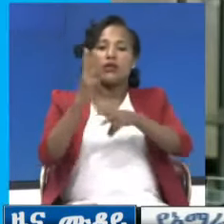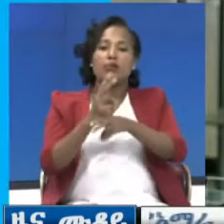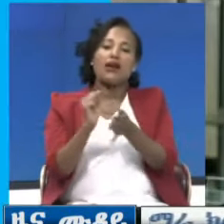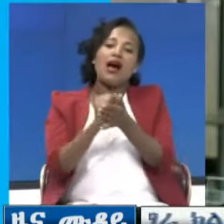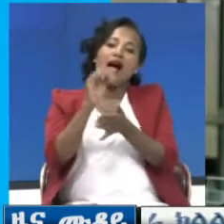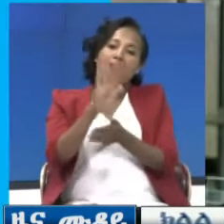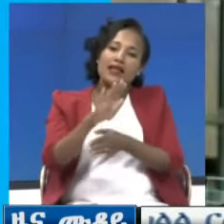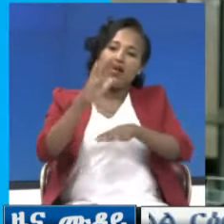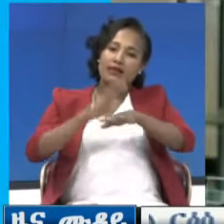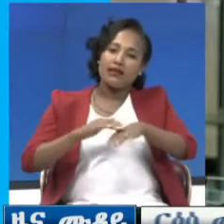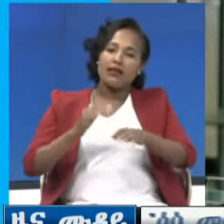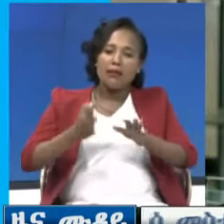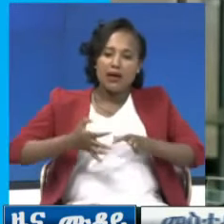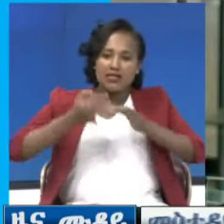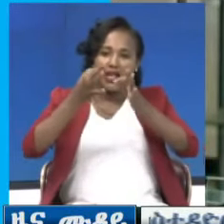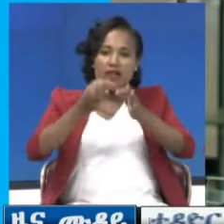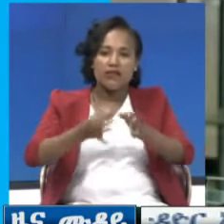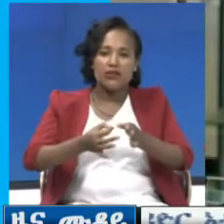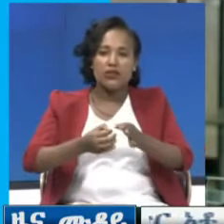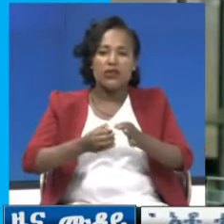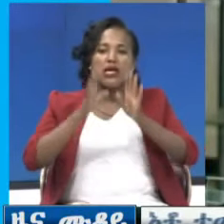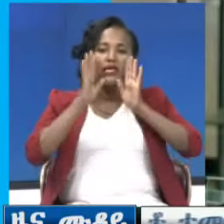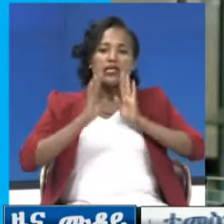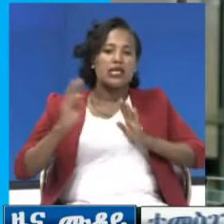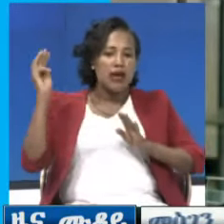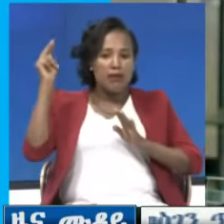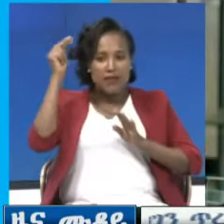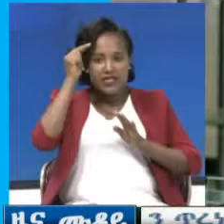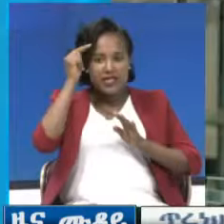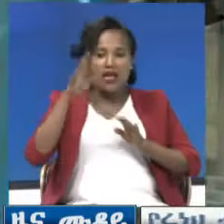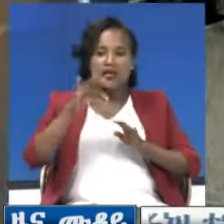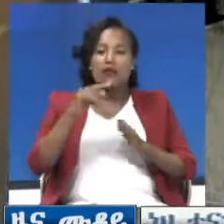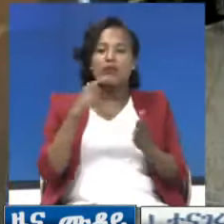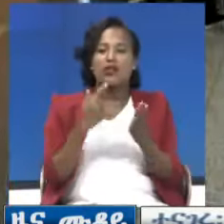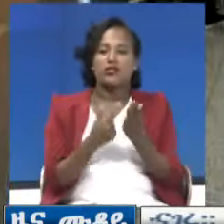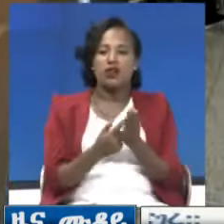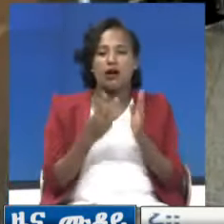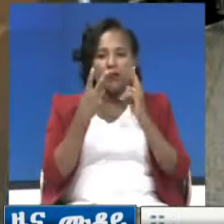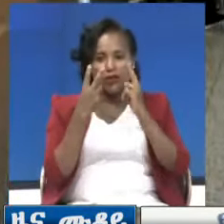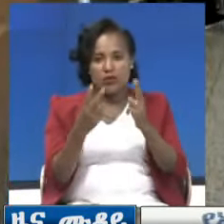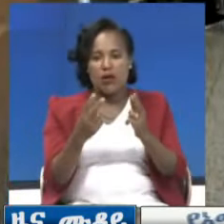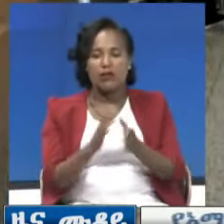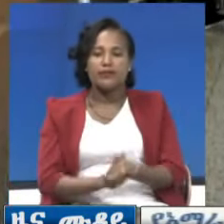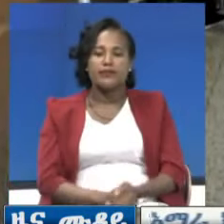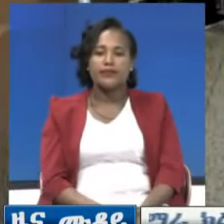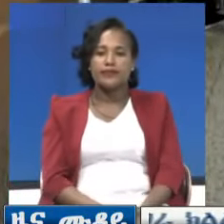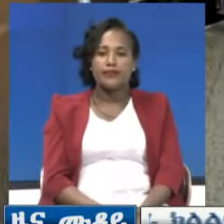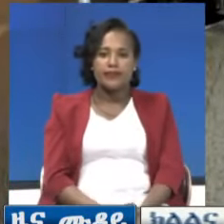የአደራ ጥሪ ማስተላለፋቸውንም ከሰላም ሚኒስቴር ያገኘነው መረጃ አመልክቷል።